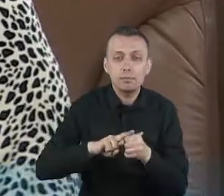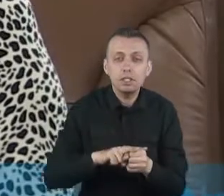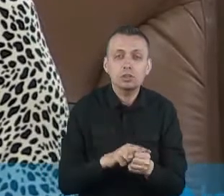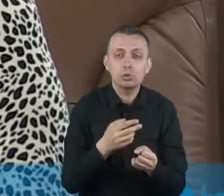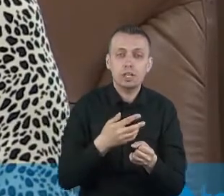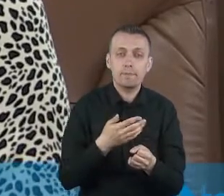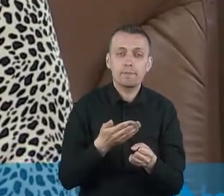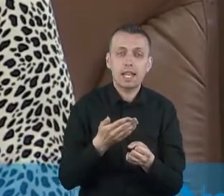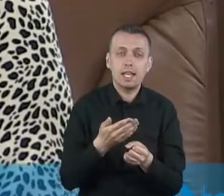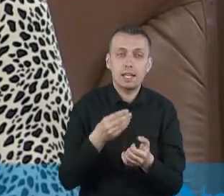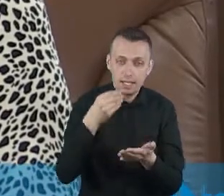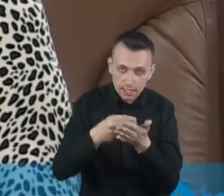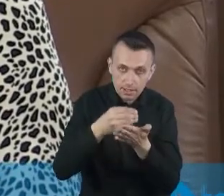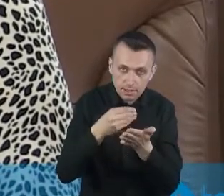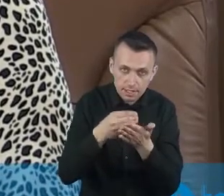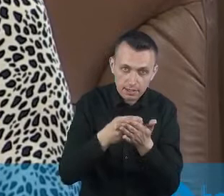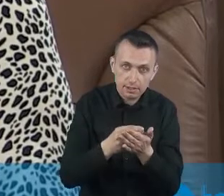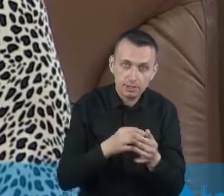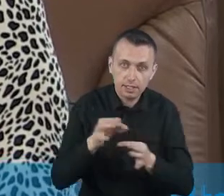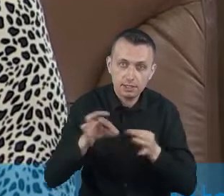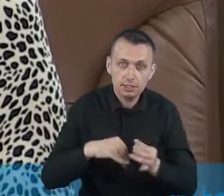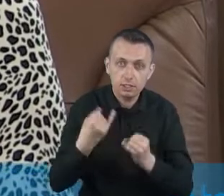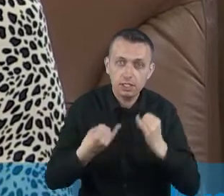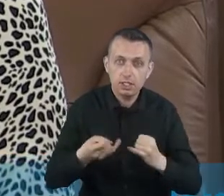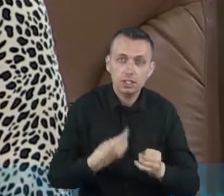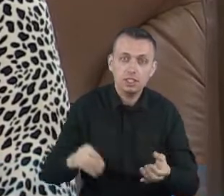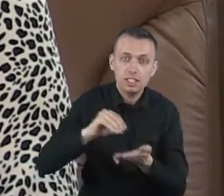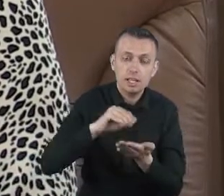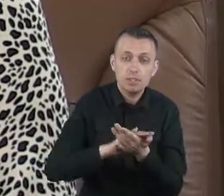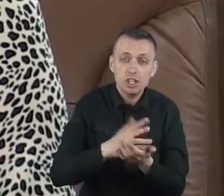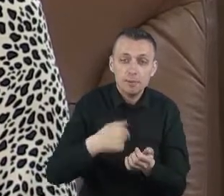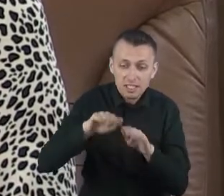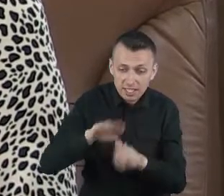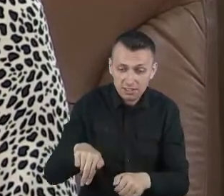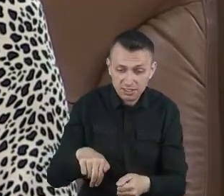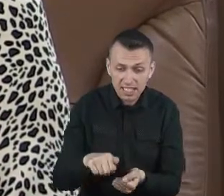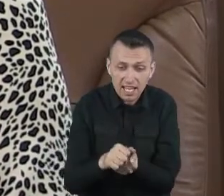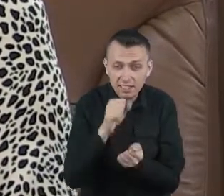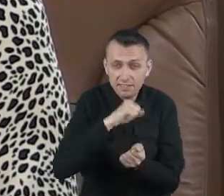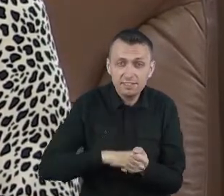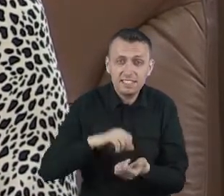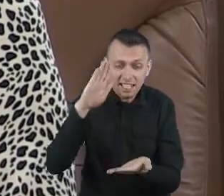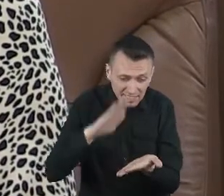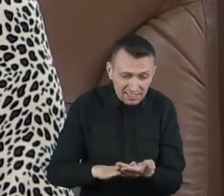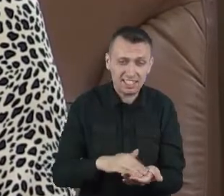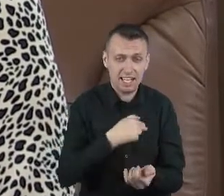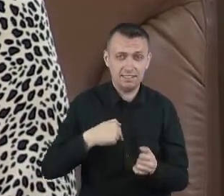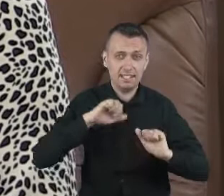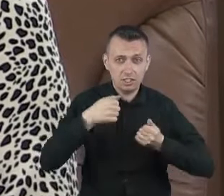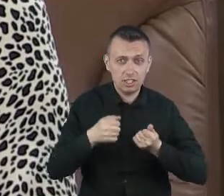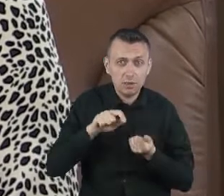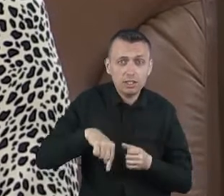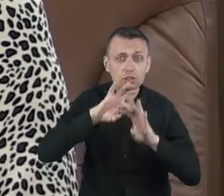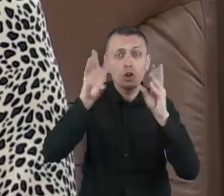nie zapiszemy w formie elektronicznej, to nie zostanie żaden ślad po naszej działalności. A to wszystko to jest historia.